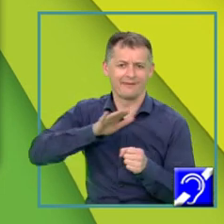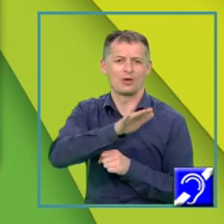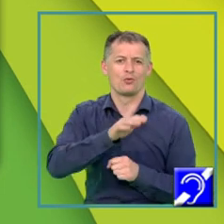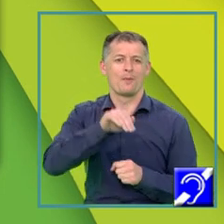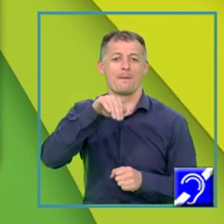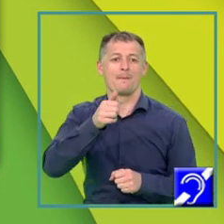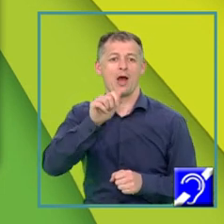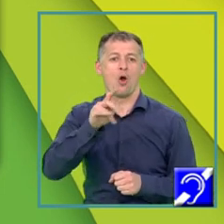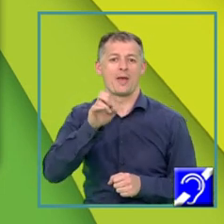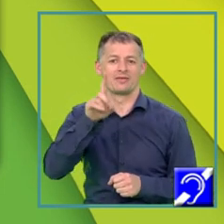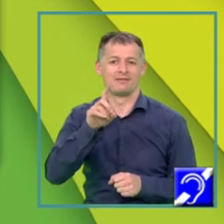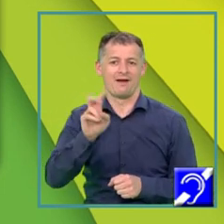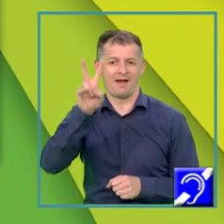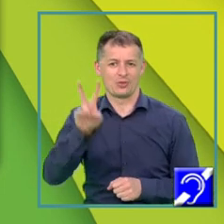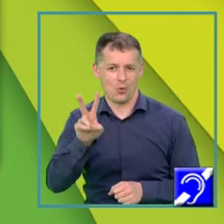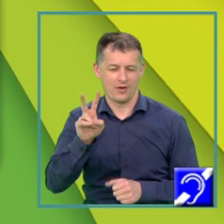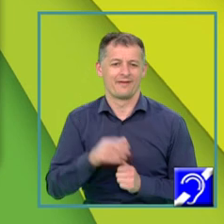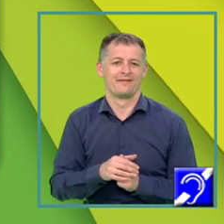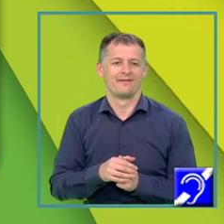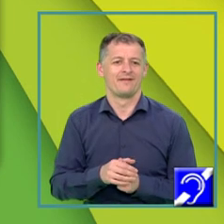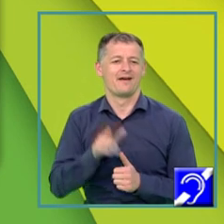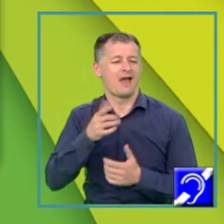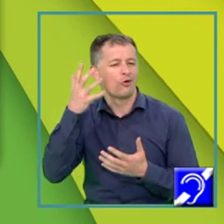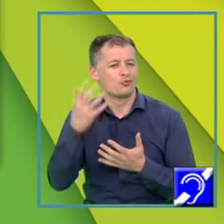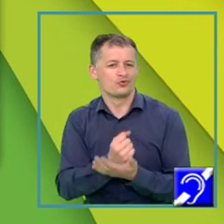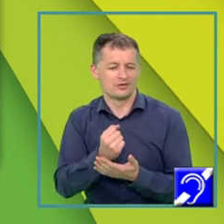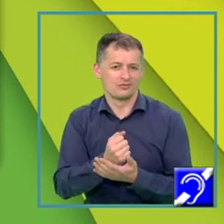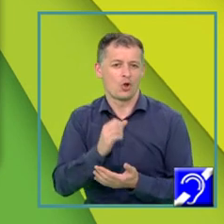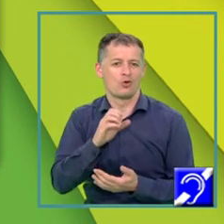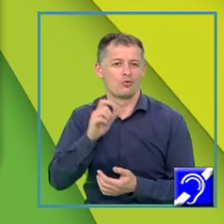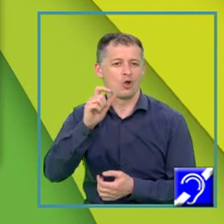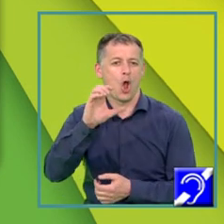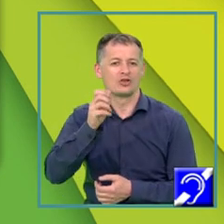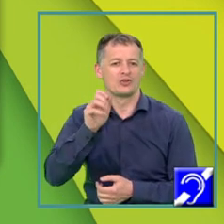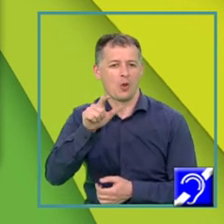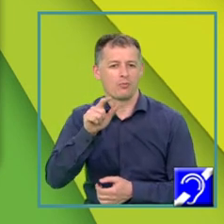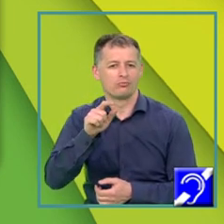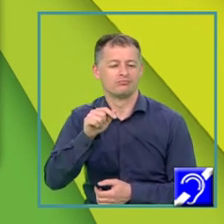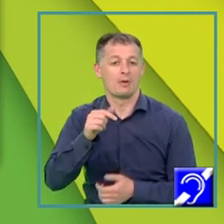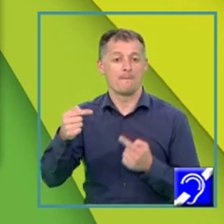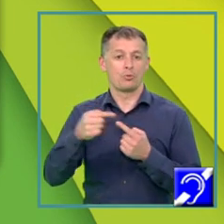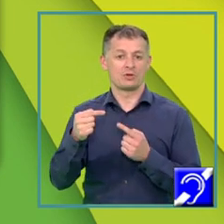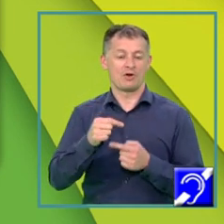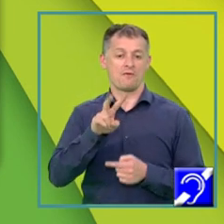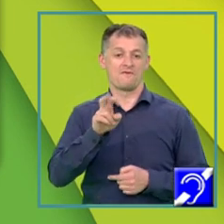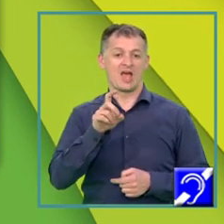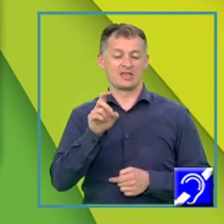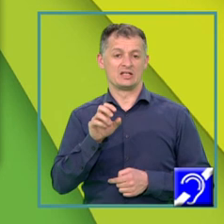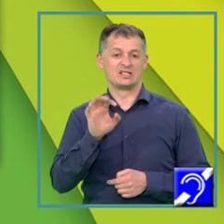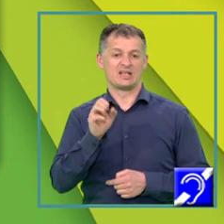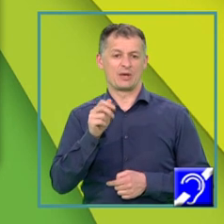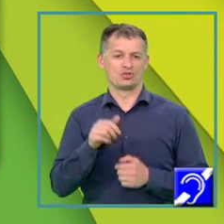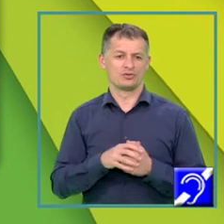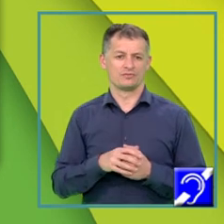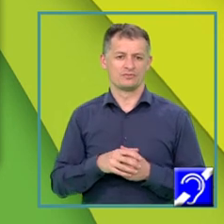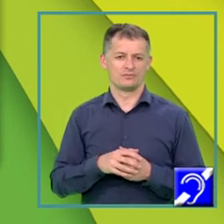II-lea, celebrul sultan cuceritor al Constantinopolului, împotriva domnitorului Vlad Țepeș. Aceasta e o informație. O a doua informație